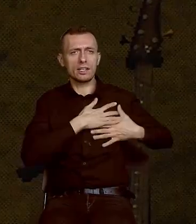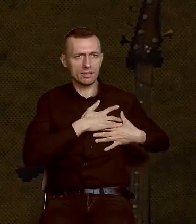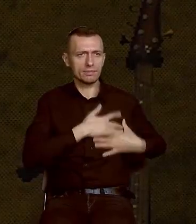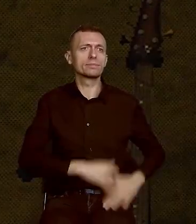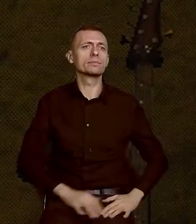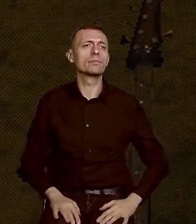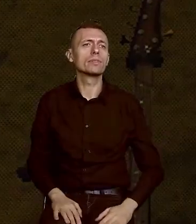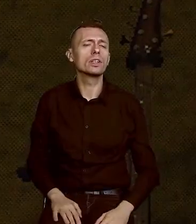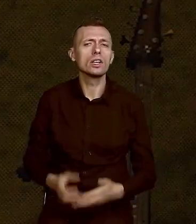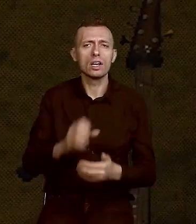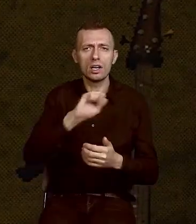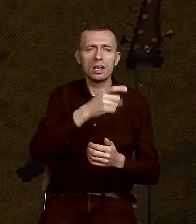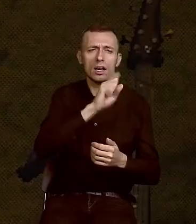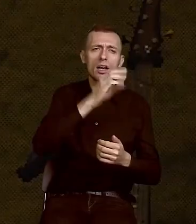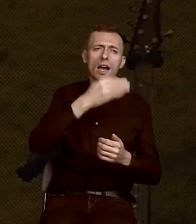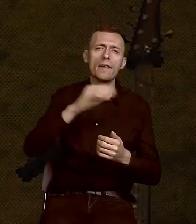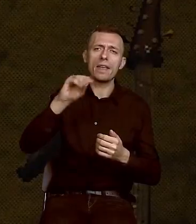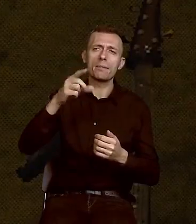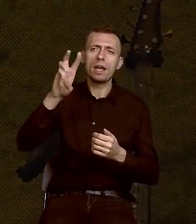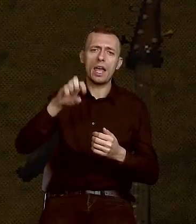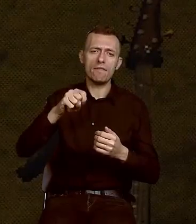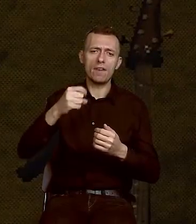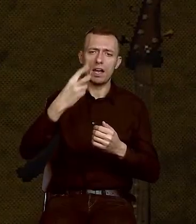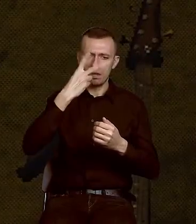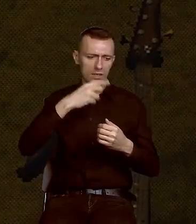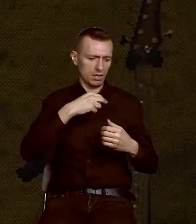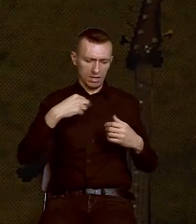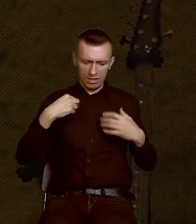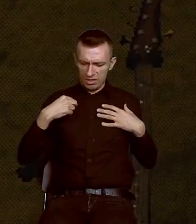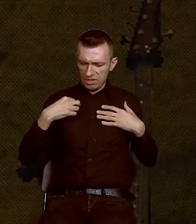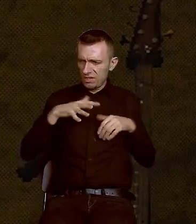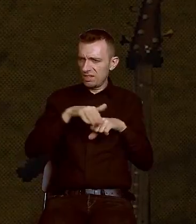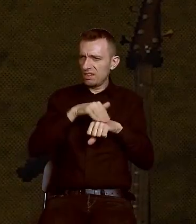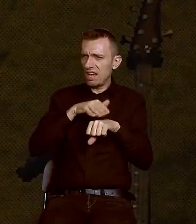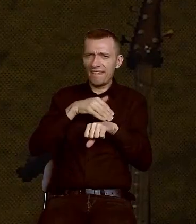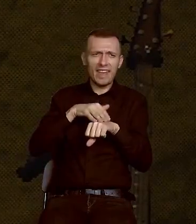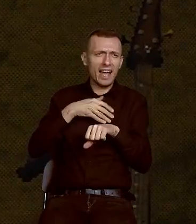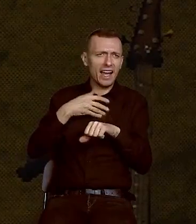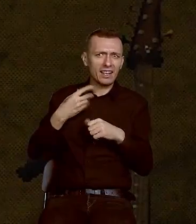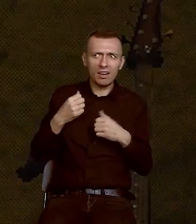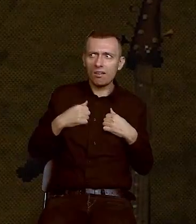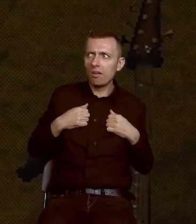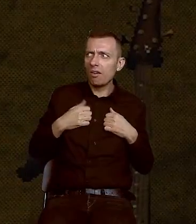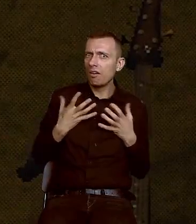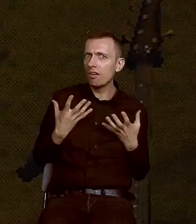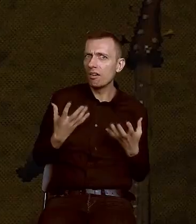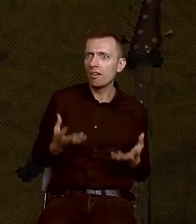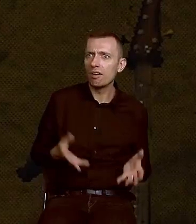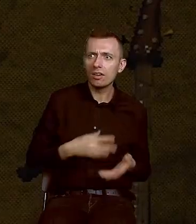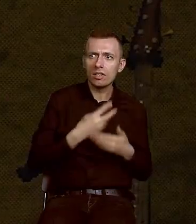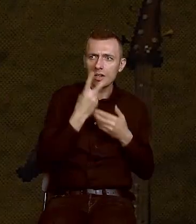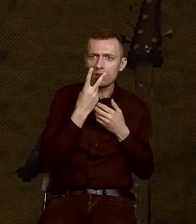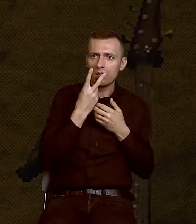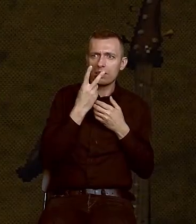swoją nagość, zawstydzili się, a kiedy usłyszeli Boga chodzącego po ogrodzie w powiewie dnia, ukryli